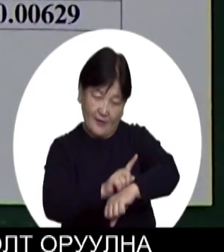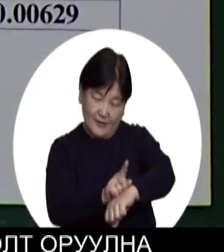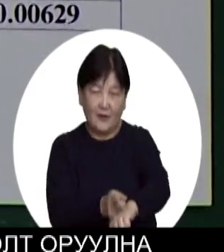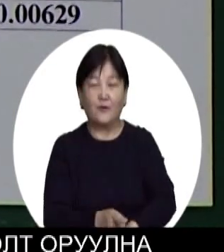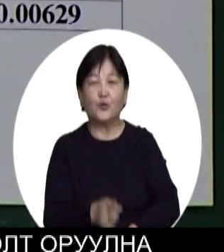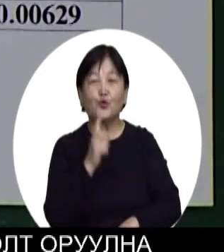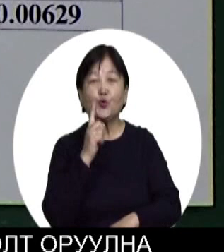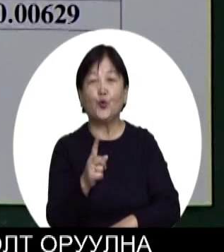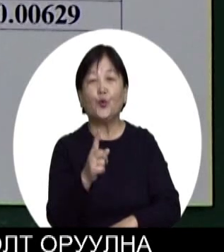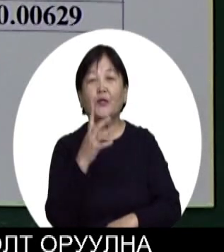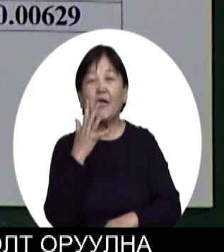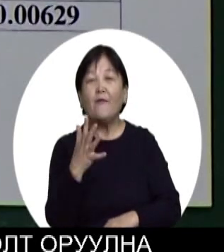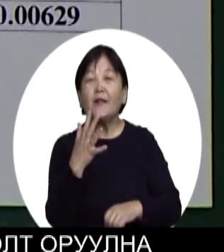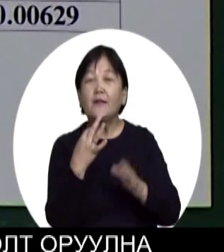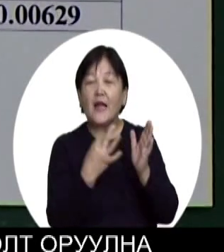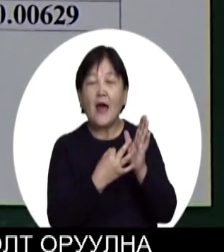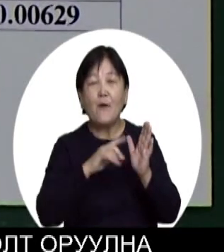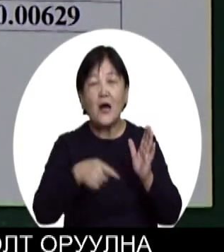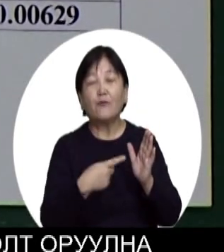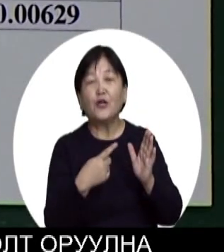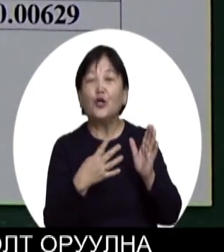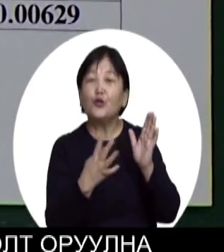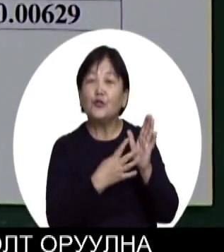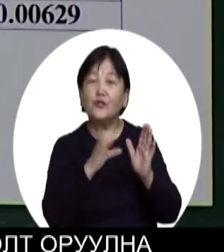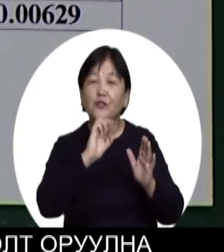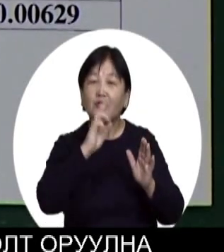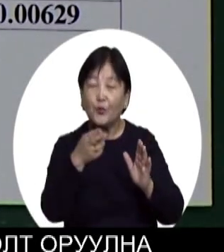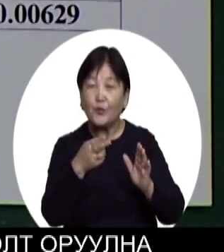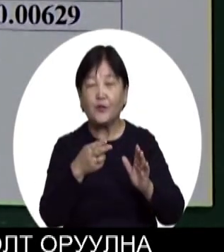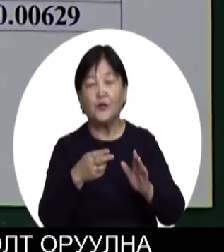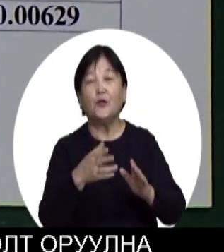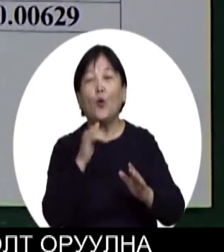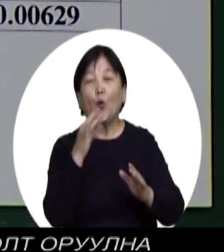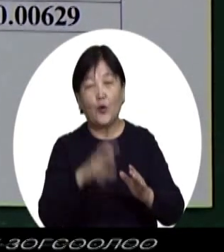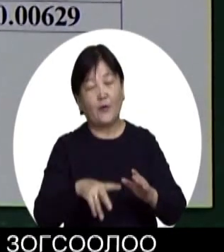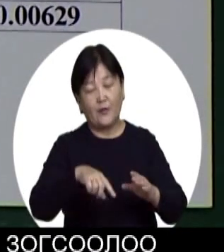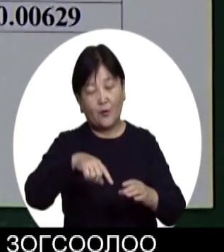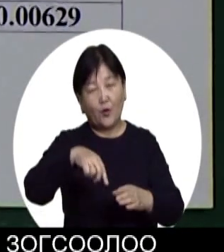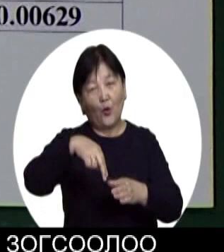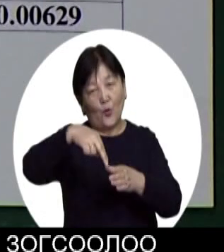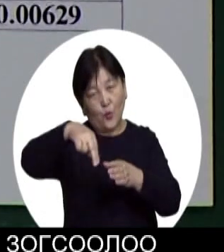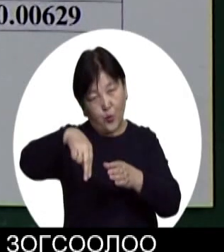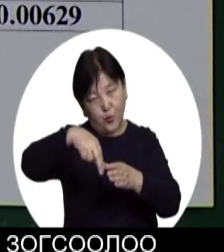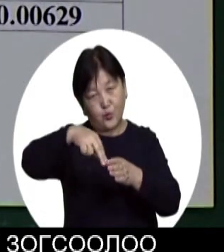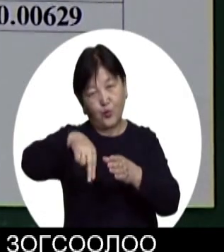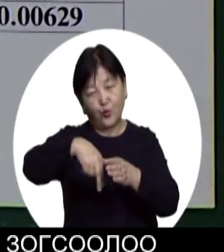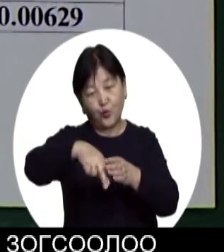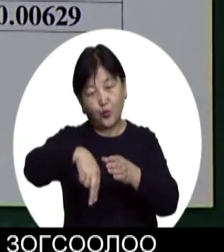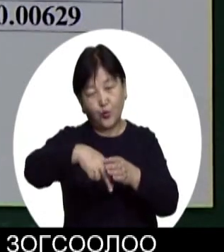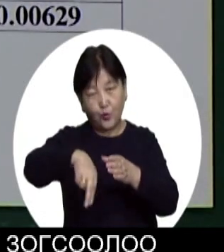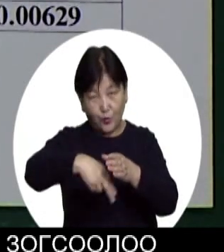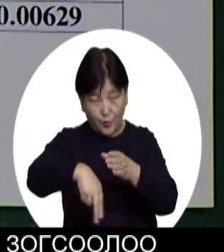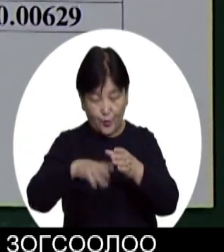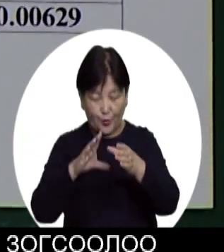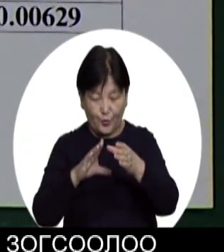урвал 159.1 секундэд явж дуусна. За тэгээд туршилтын үр дүнгээс харах юм бол